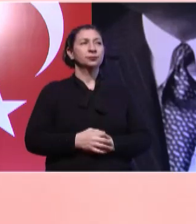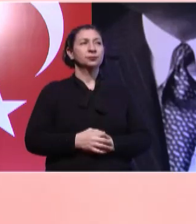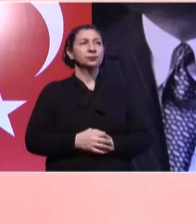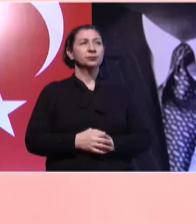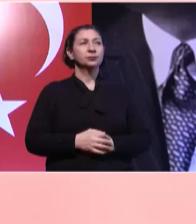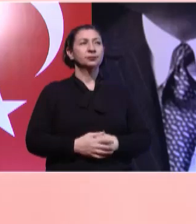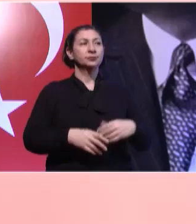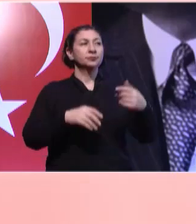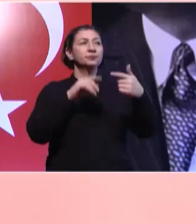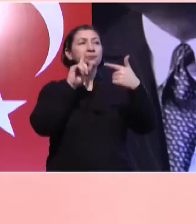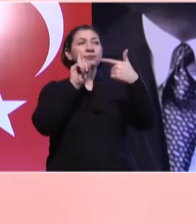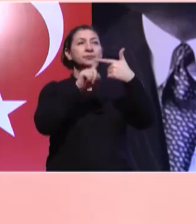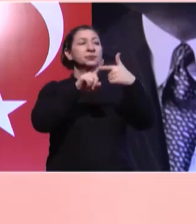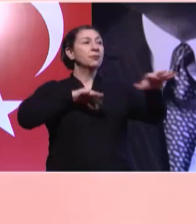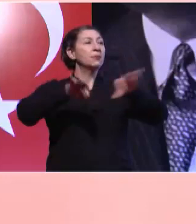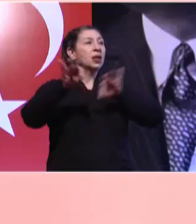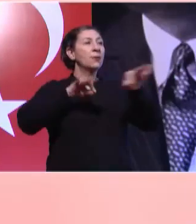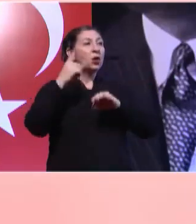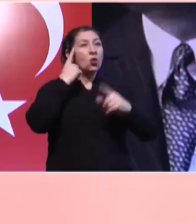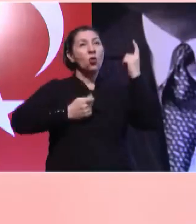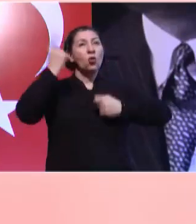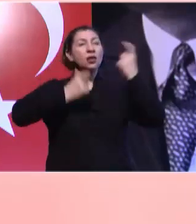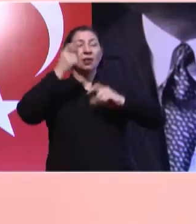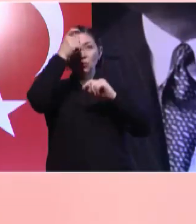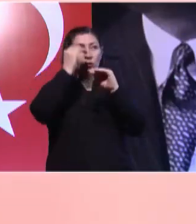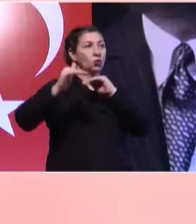İkinci stratejimizin ikinci ayağı üreten Türkiye.